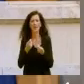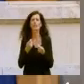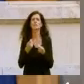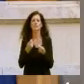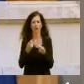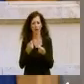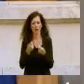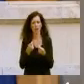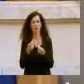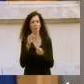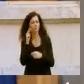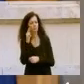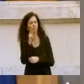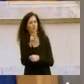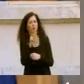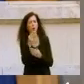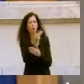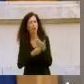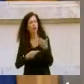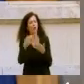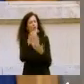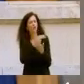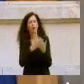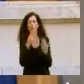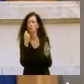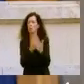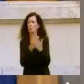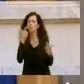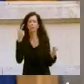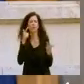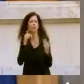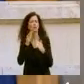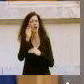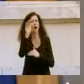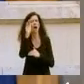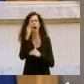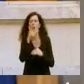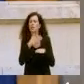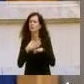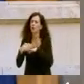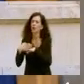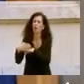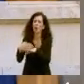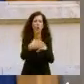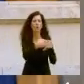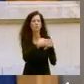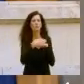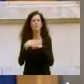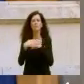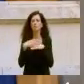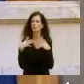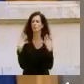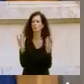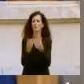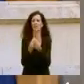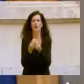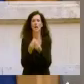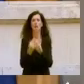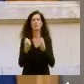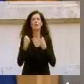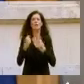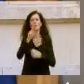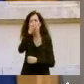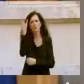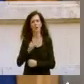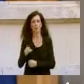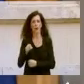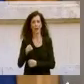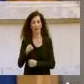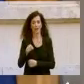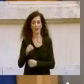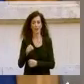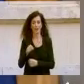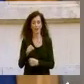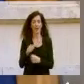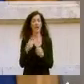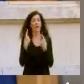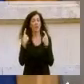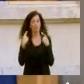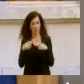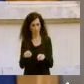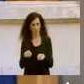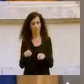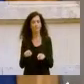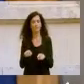lungimirante condiviso con tutte le migliori forze del paese ed è per questa ragione che